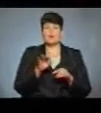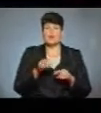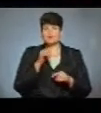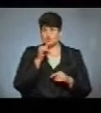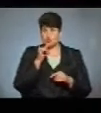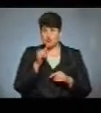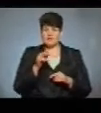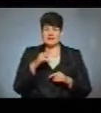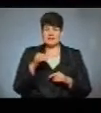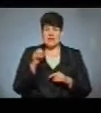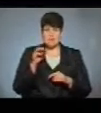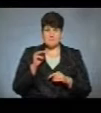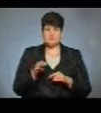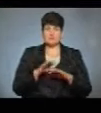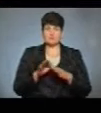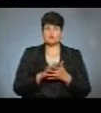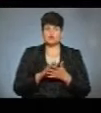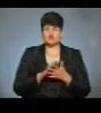безкоштовні аналізи крові на цукор.